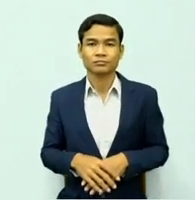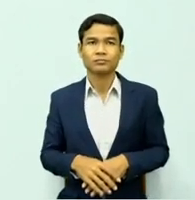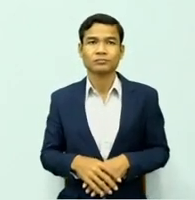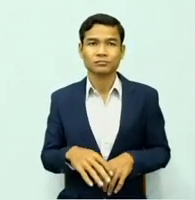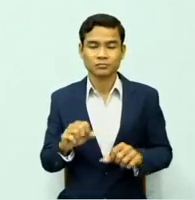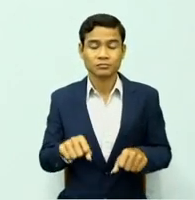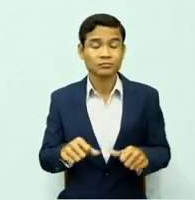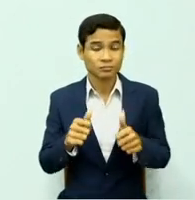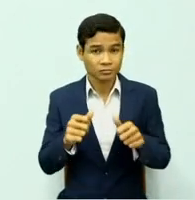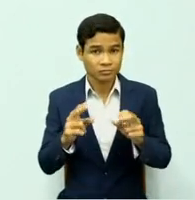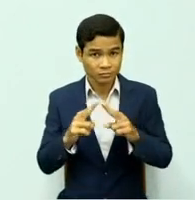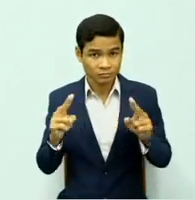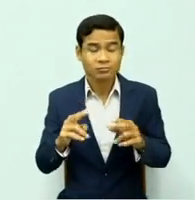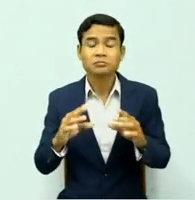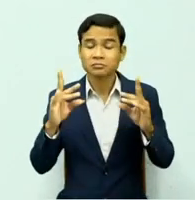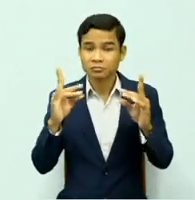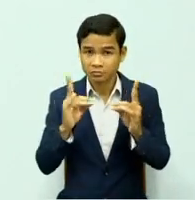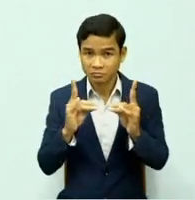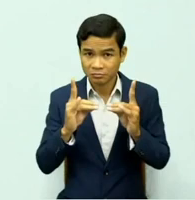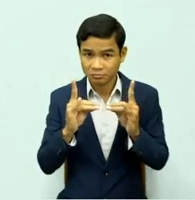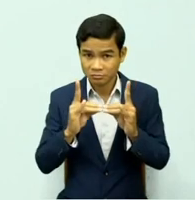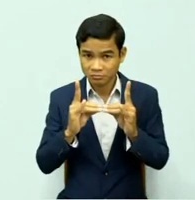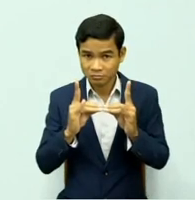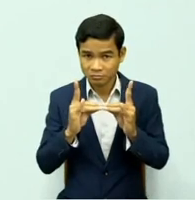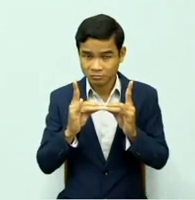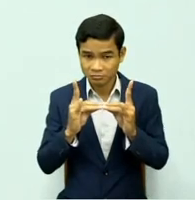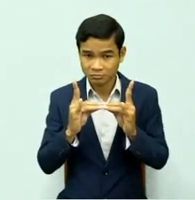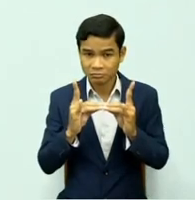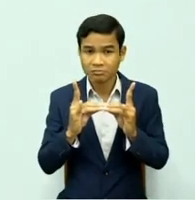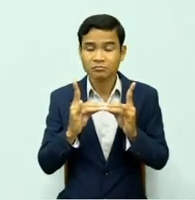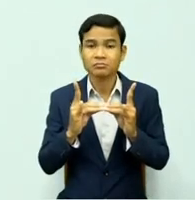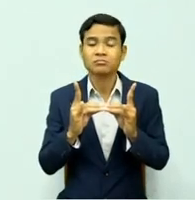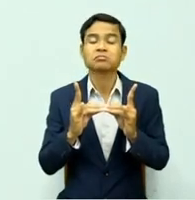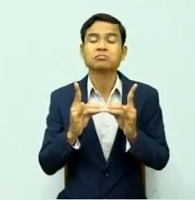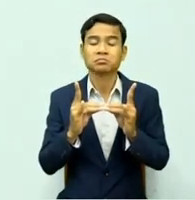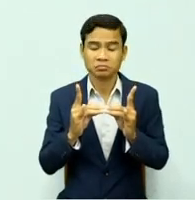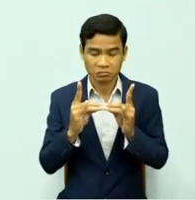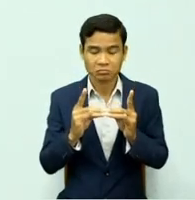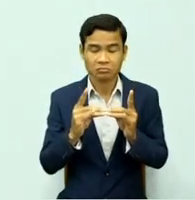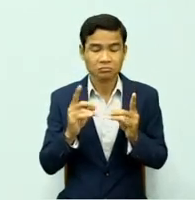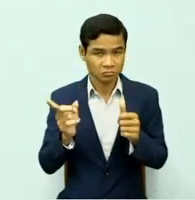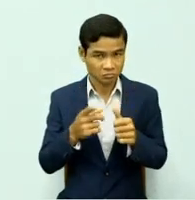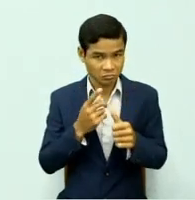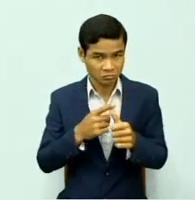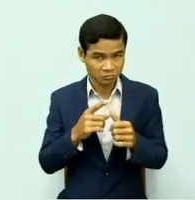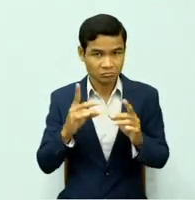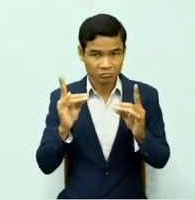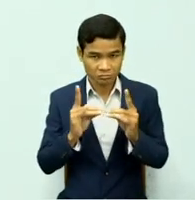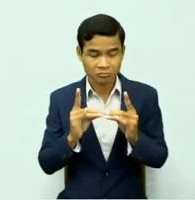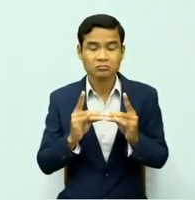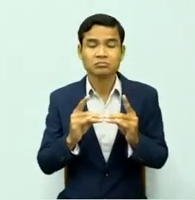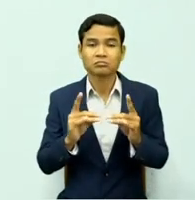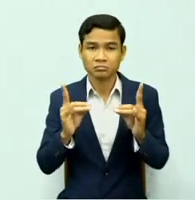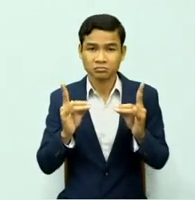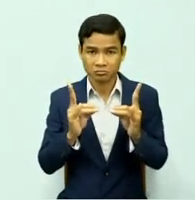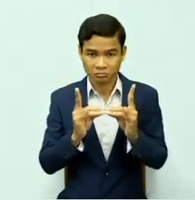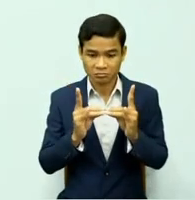ចាល្អណាស់គឺក្រែណាកូនណាចាក្រែអញ្ចឹងគ្រូបិទក្រែមុនគេណាចាមុនគេអញ្ចឹង